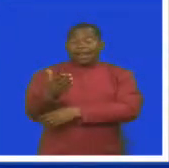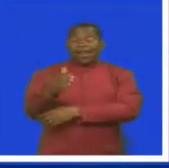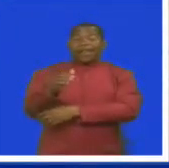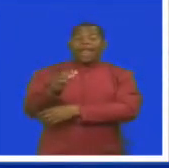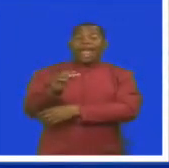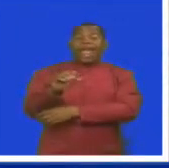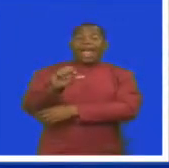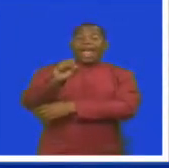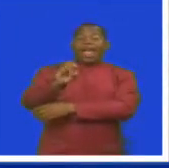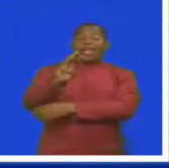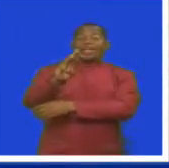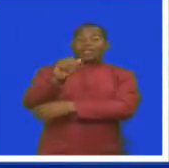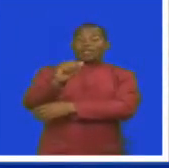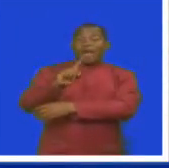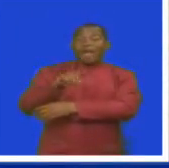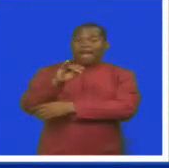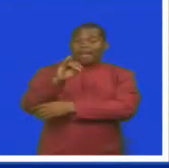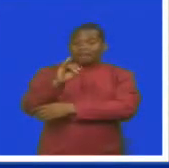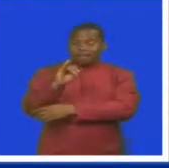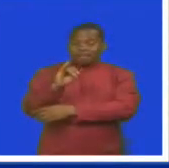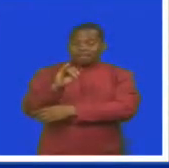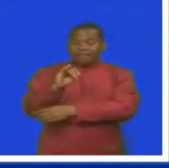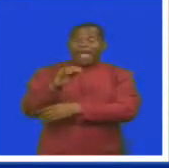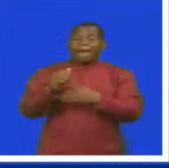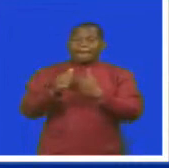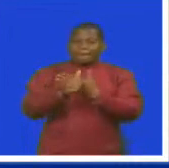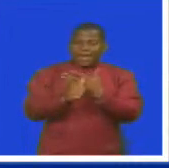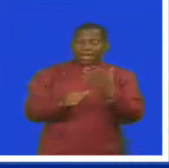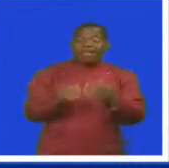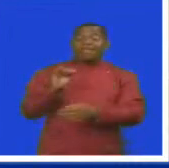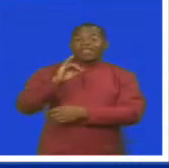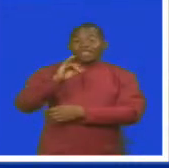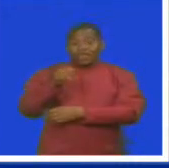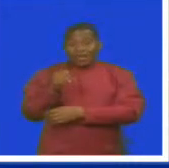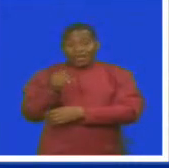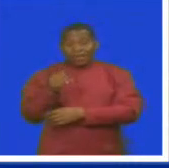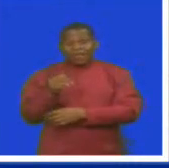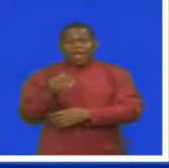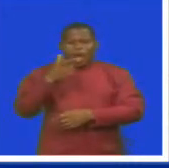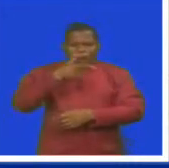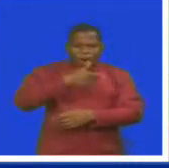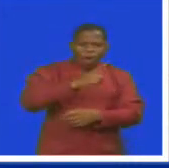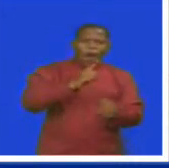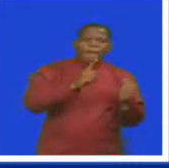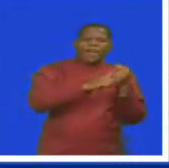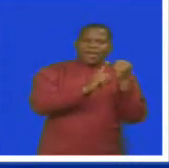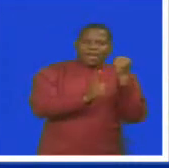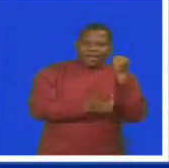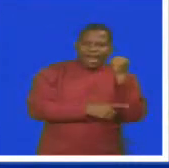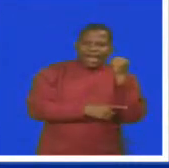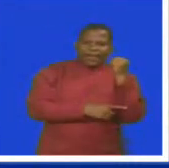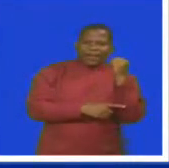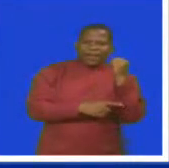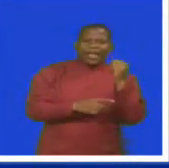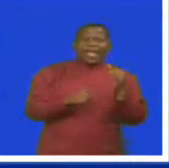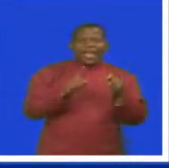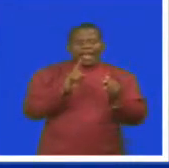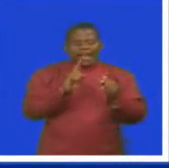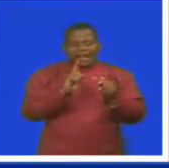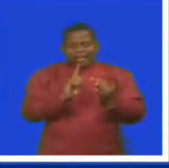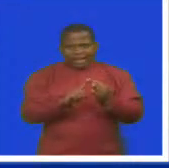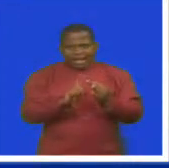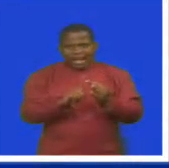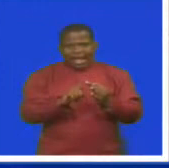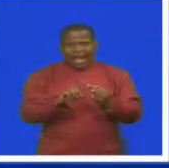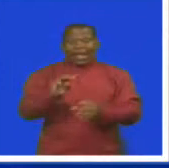ngajanuary. Then ke bese sidemba bani mhlamba nyathi bese sichubeke nala onke lama ima khosisa kuze kuphele